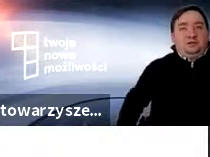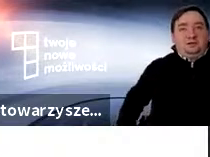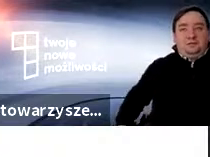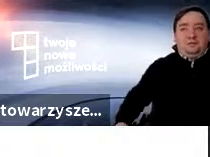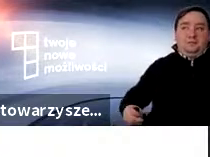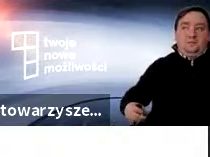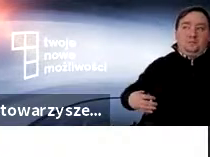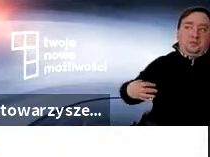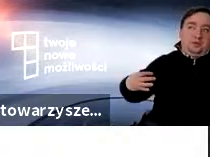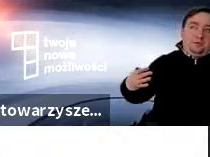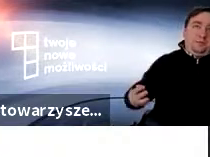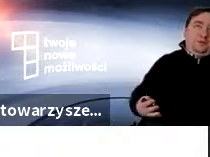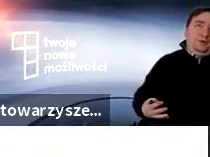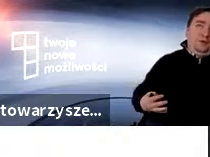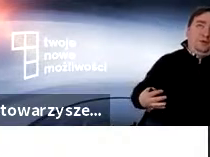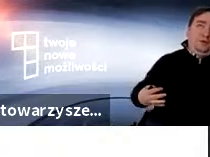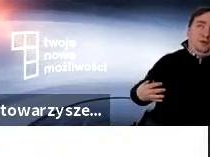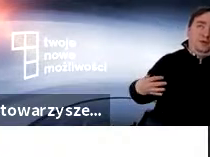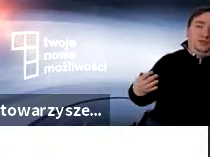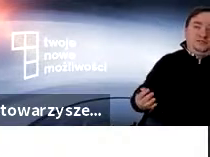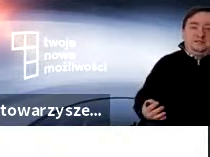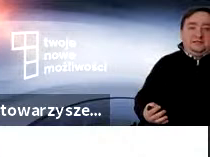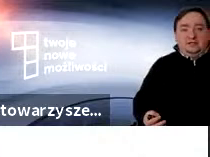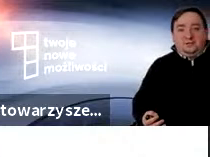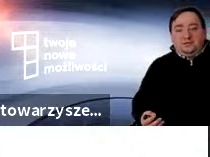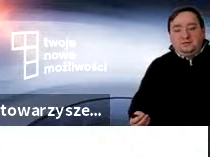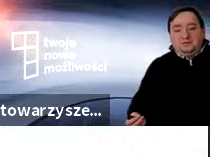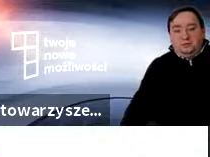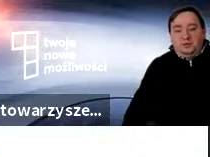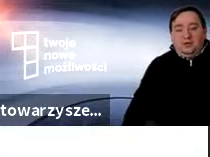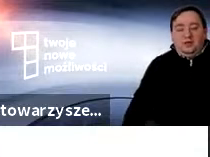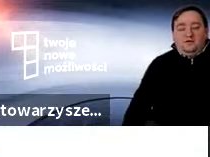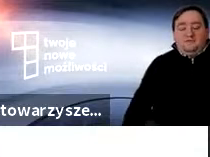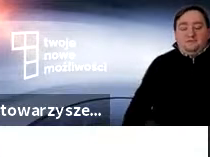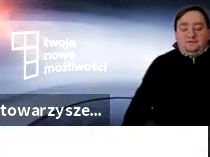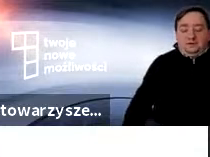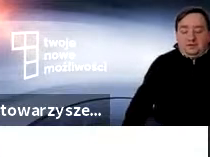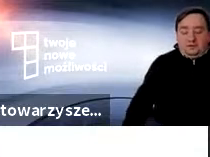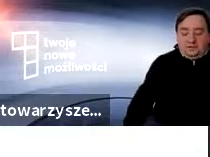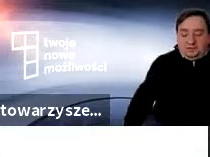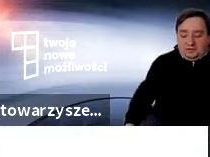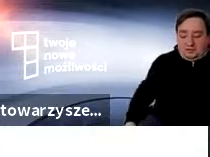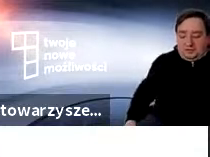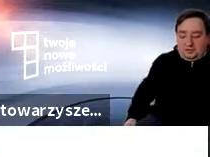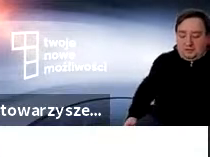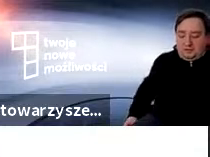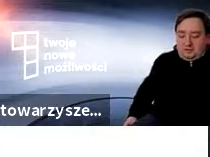Fakt, że my, nasi asystenci pracują w